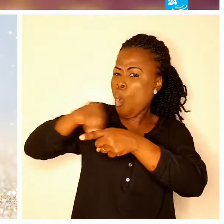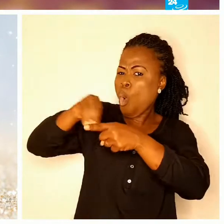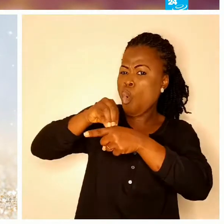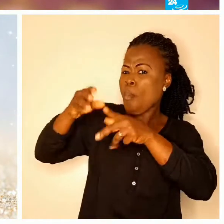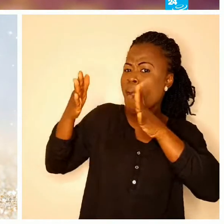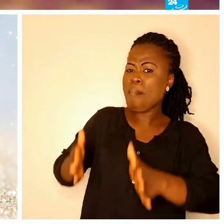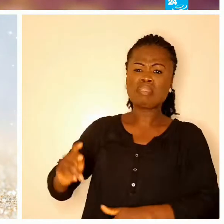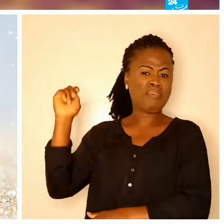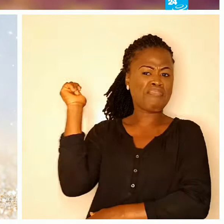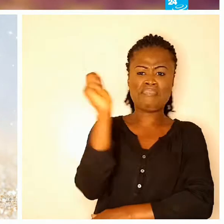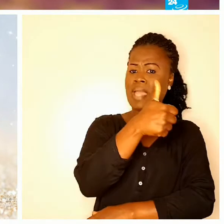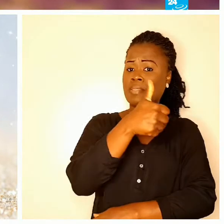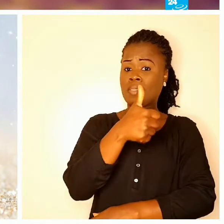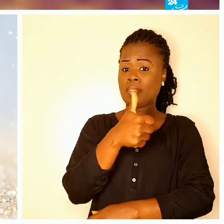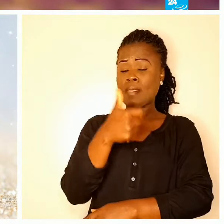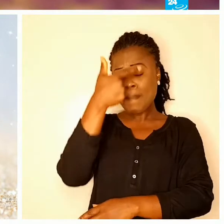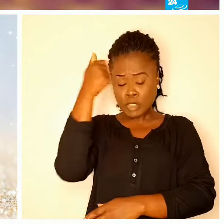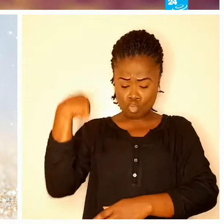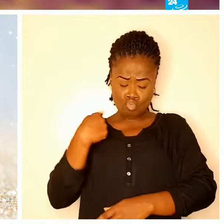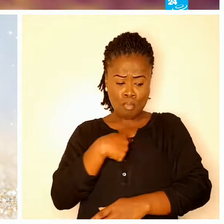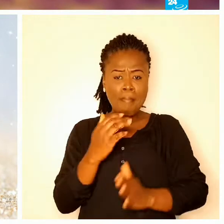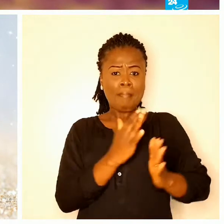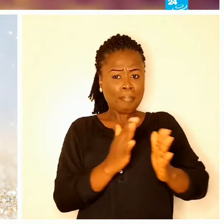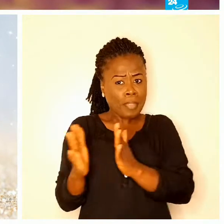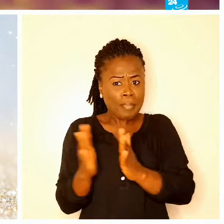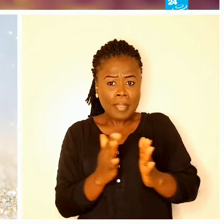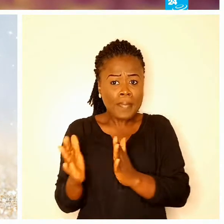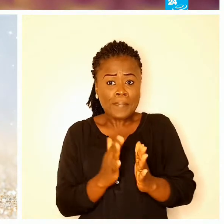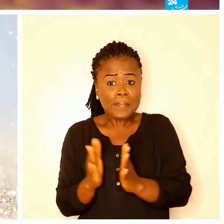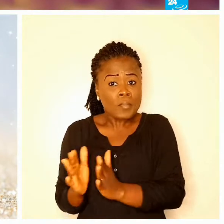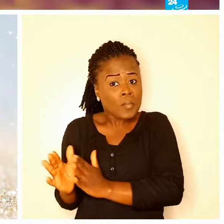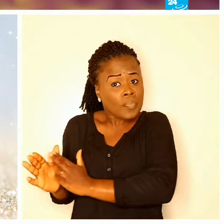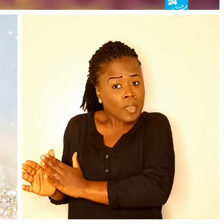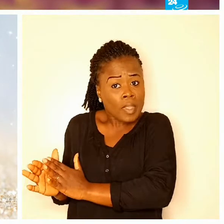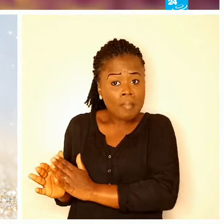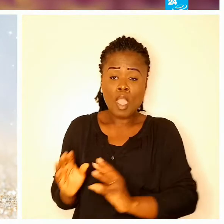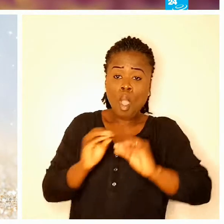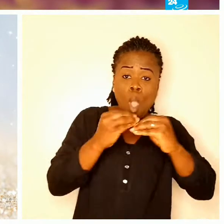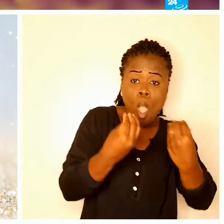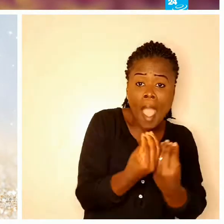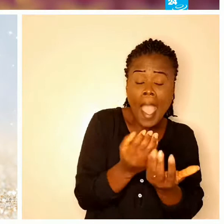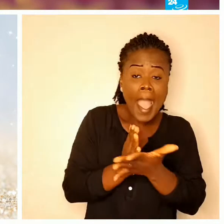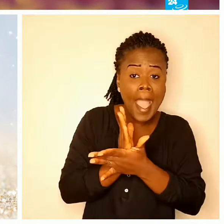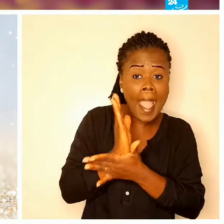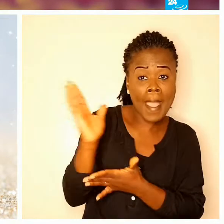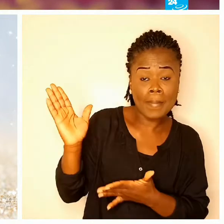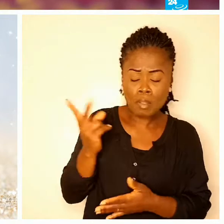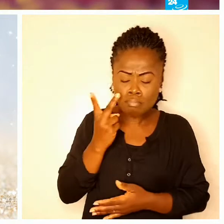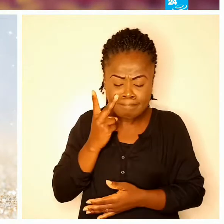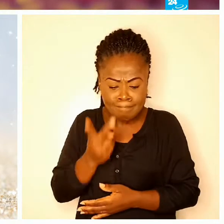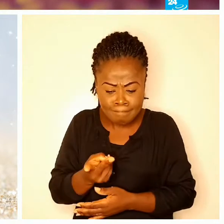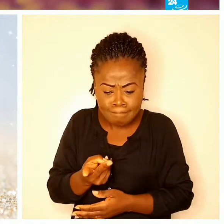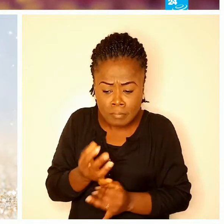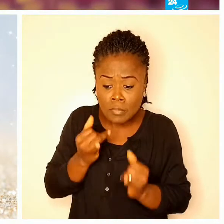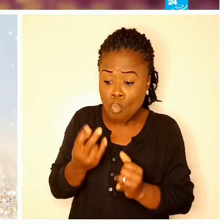le milieu hospitalier, puisque nous avons un dispositif d'alerte et de coordination et d'identification